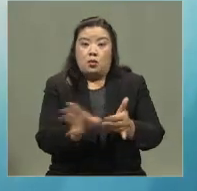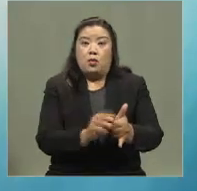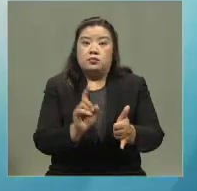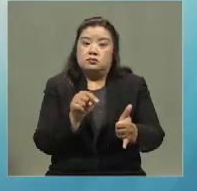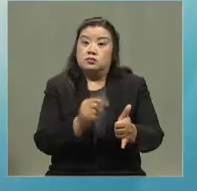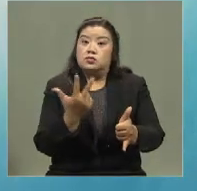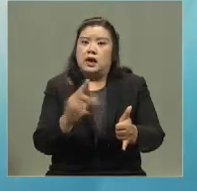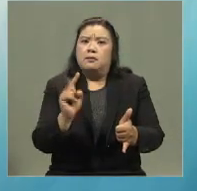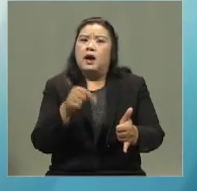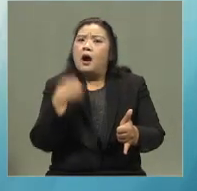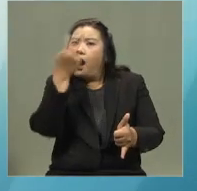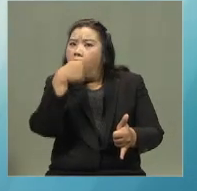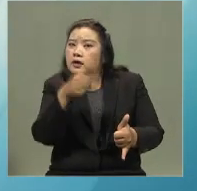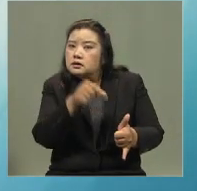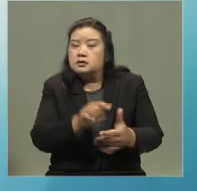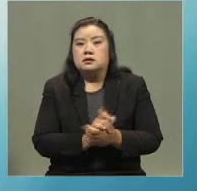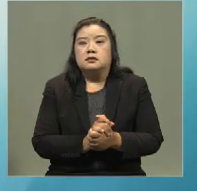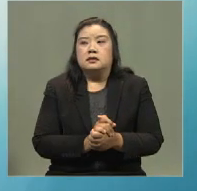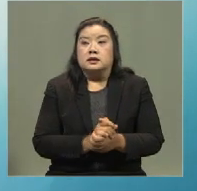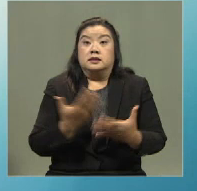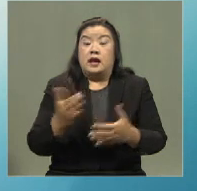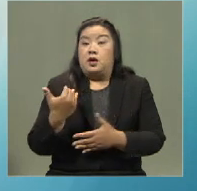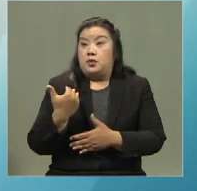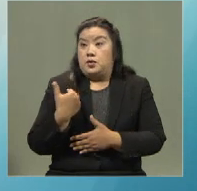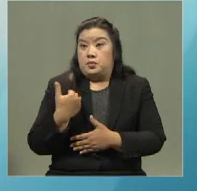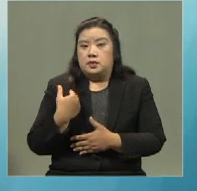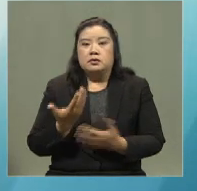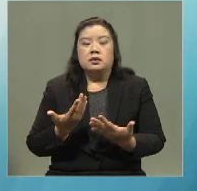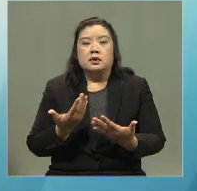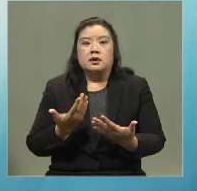รายนี้เป็นอย่างไรบ้างนะครับก็ 2รายแรกนี้ก็เป็น 2